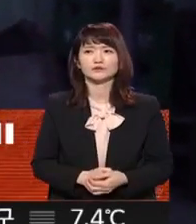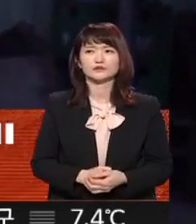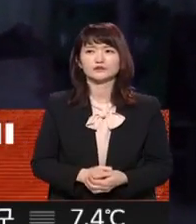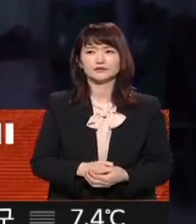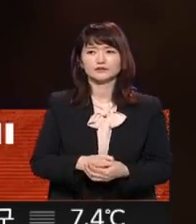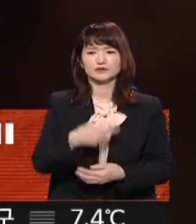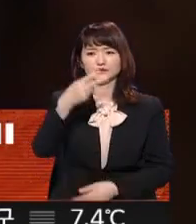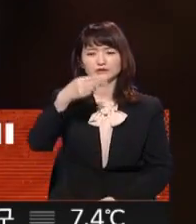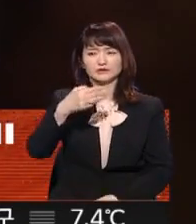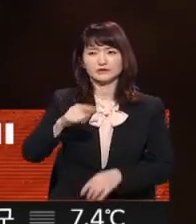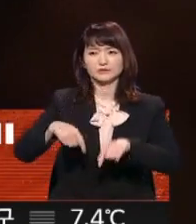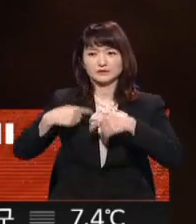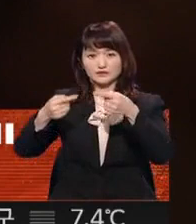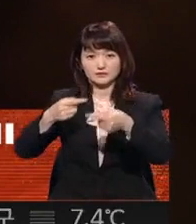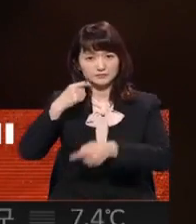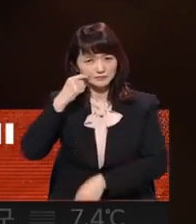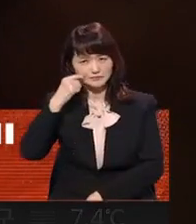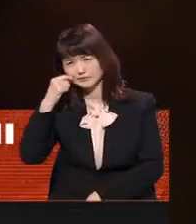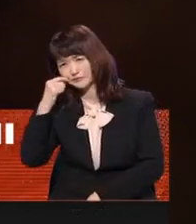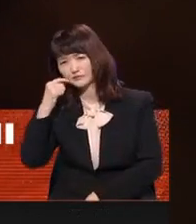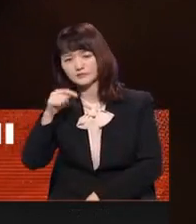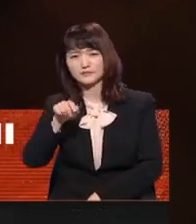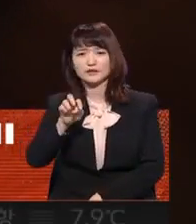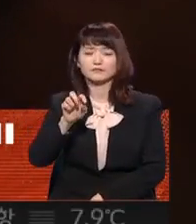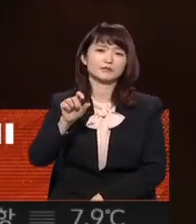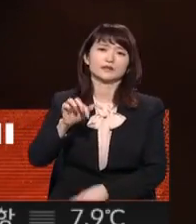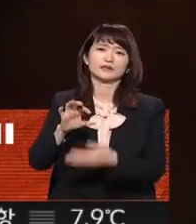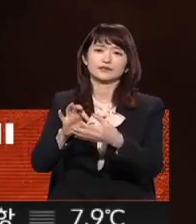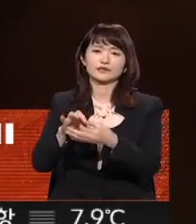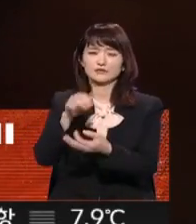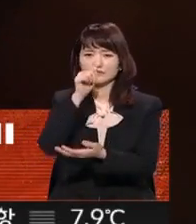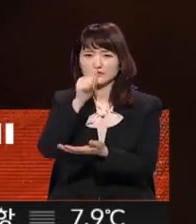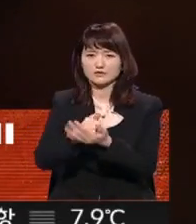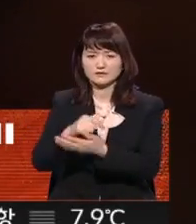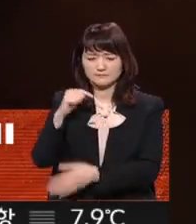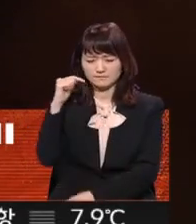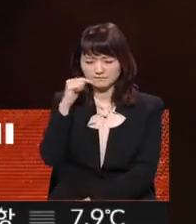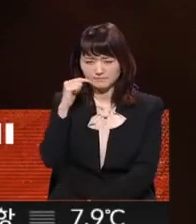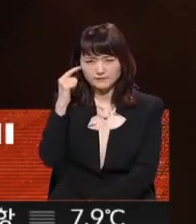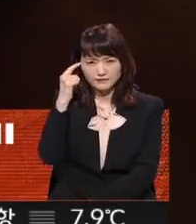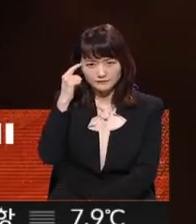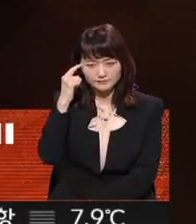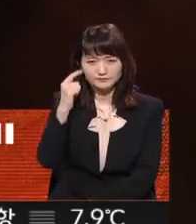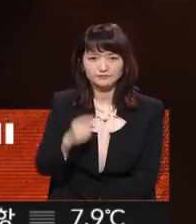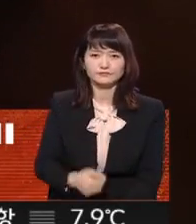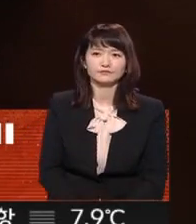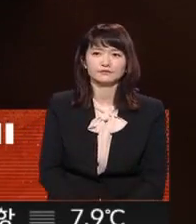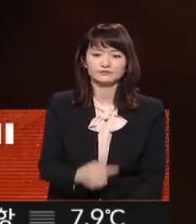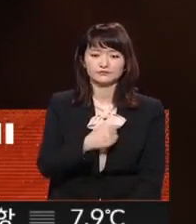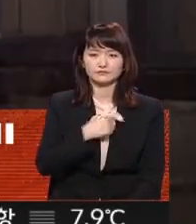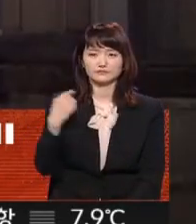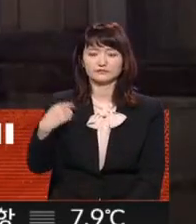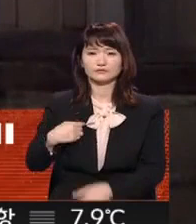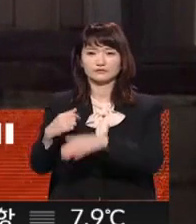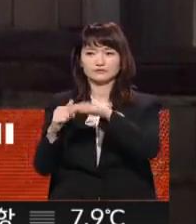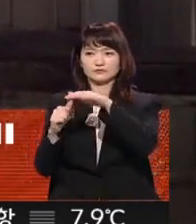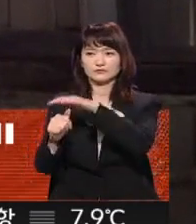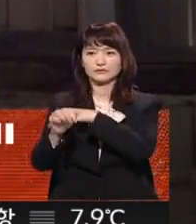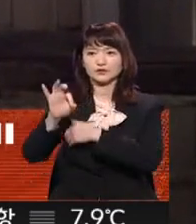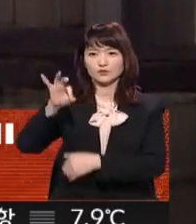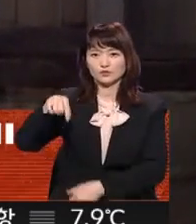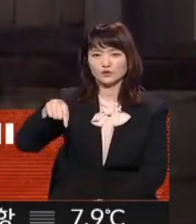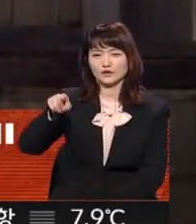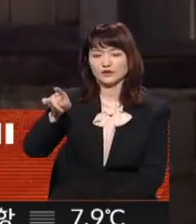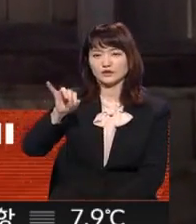드라마들이 큰 인기를 끌었기 때문인데 여기선 마약 관련 범죄를 굉장히 엄격하게 보고 있습니다이 때문인지이 중국 대표 소셜미디어인